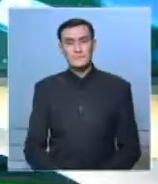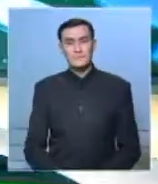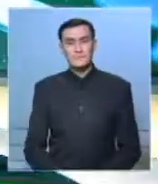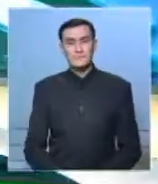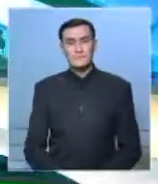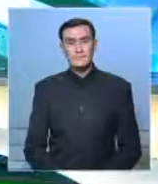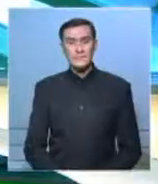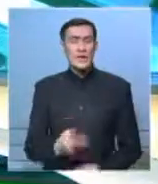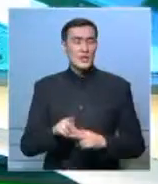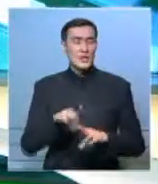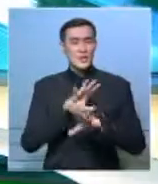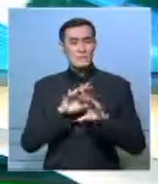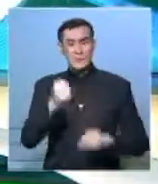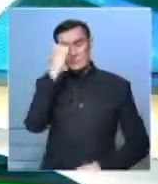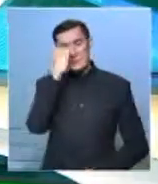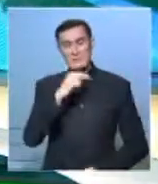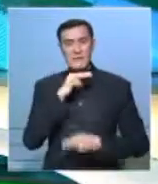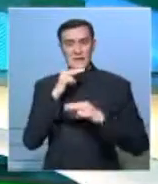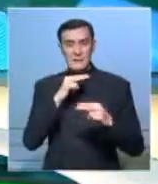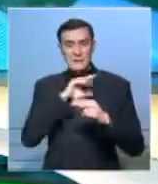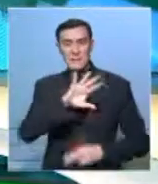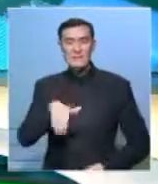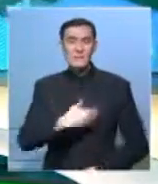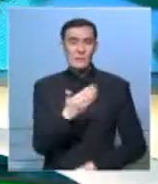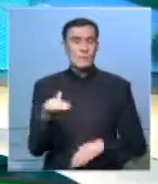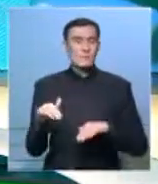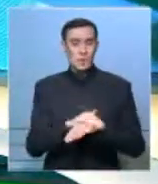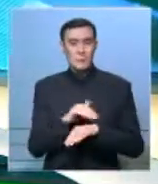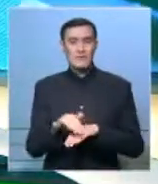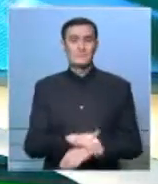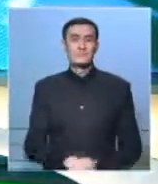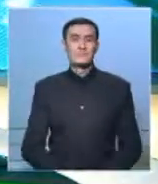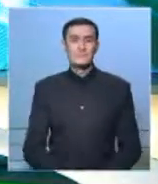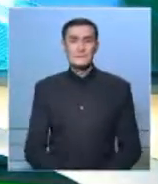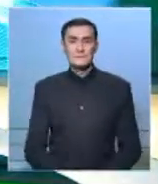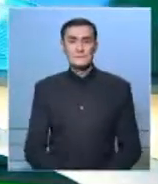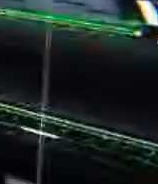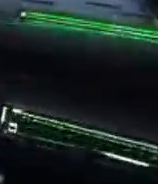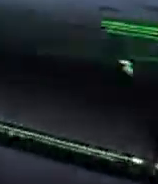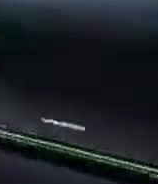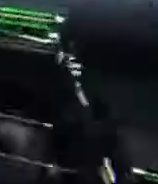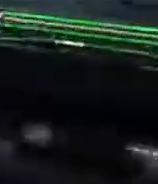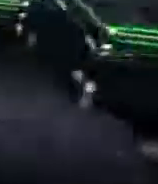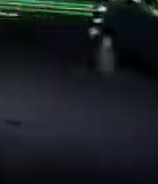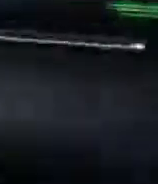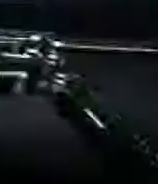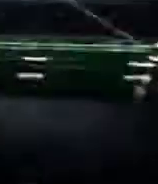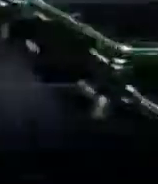На этом у нас пока все. Вернемся к работе в следующем часе.